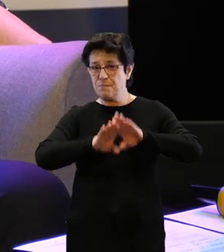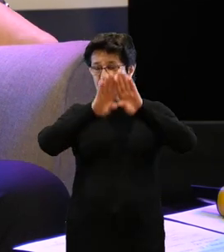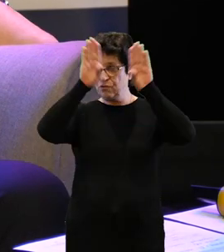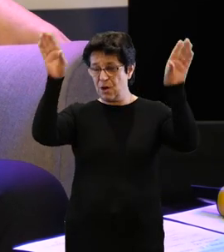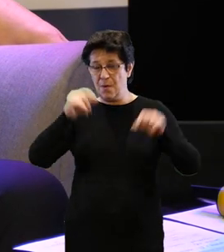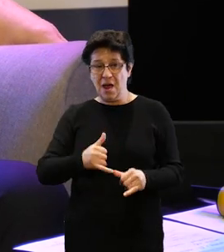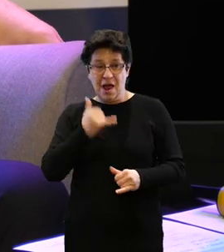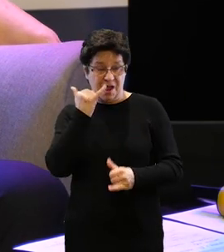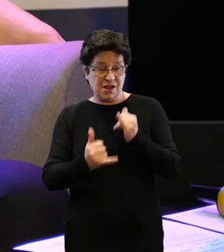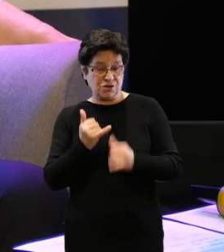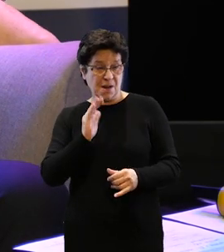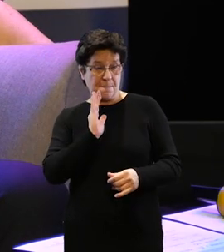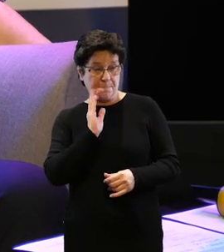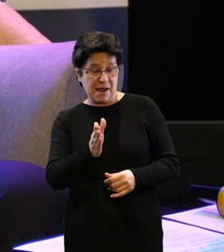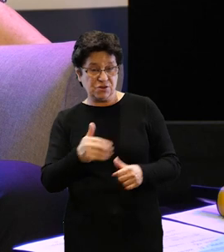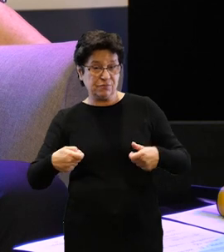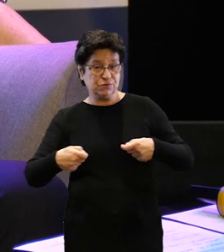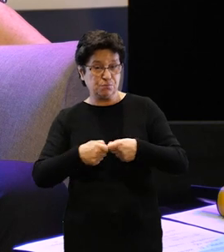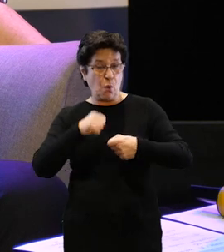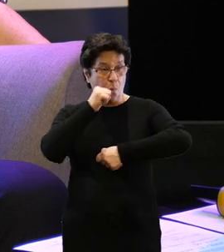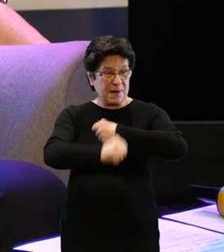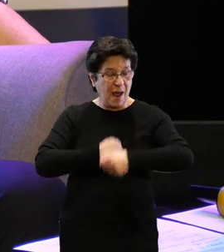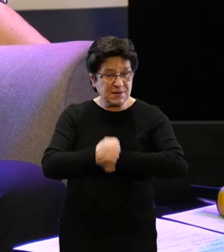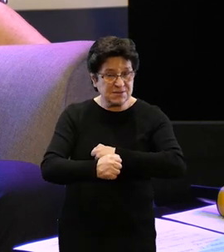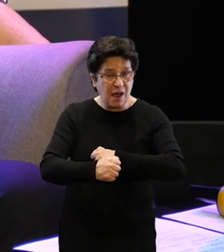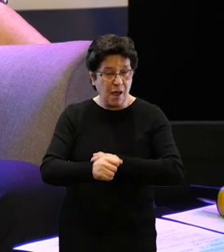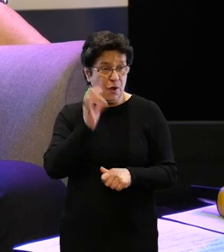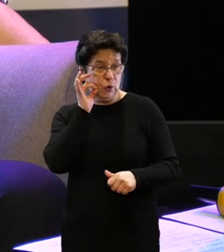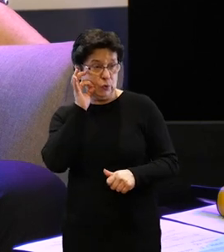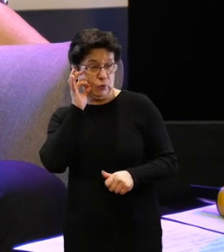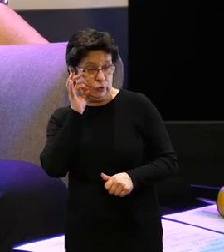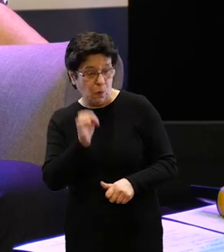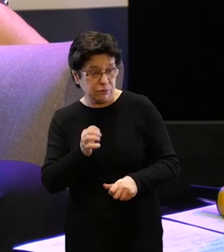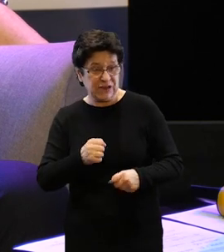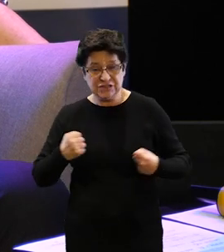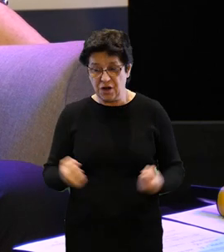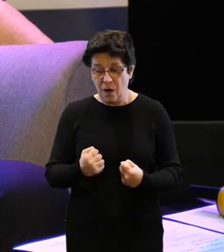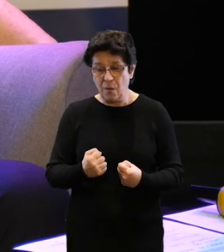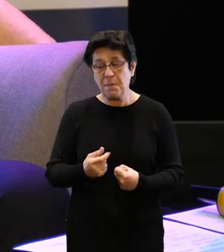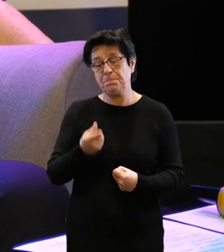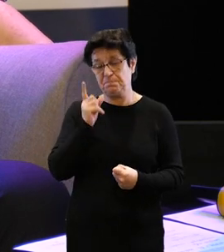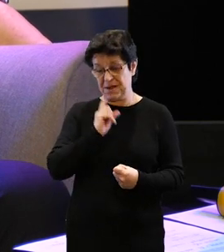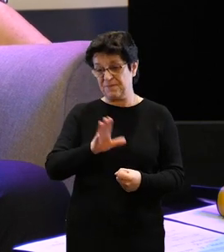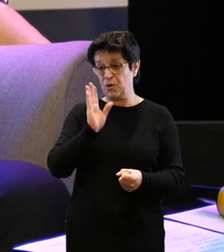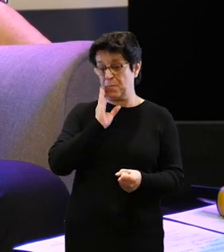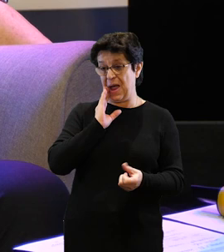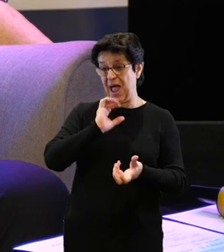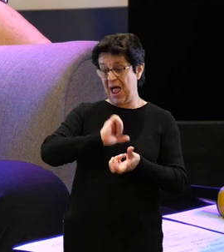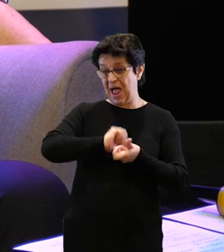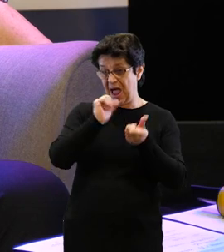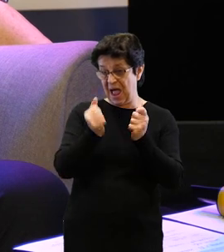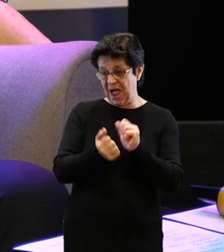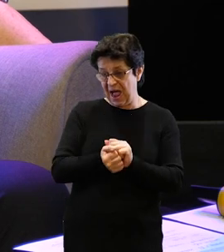współpraca między tym panem Markiem a muzeum w Kraśniku dobrze działa to bardzo prawdopodobnie że albo ta